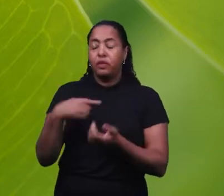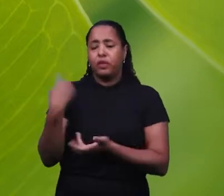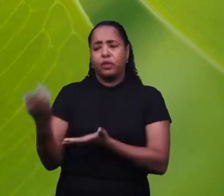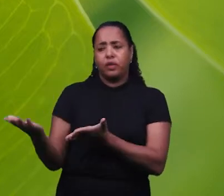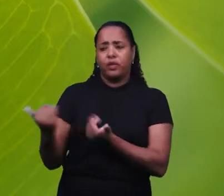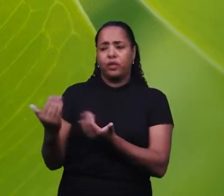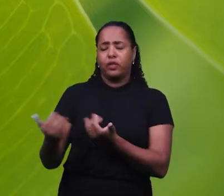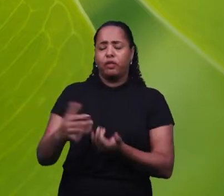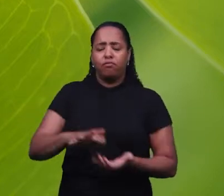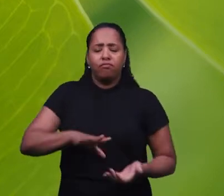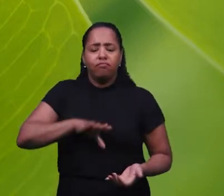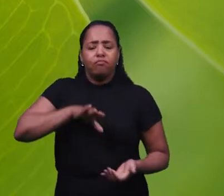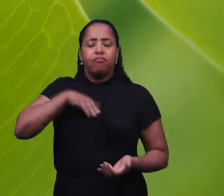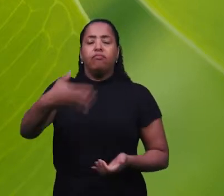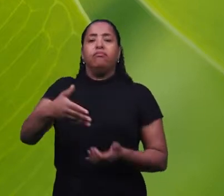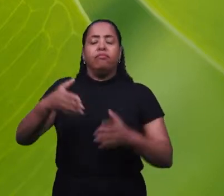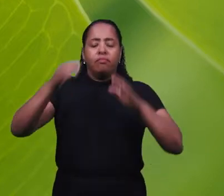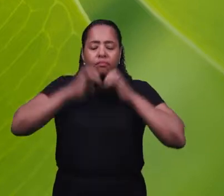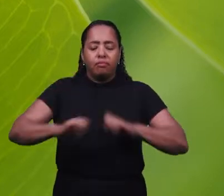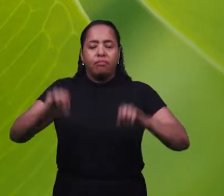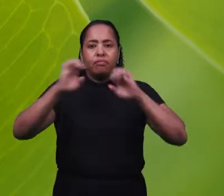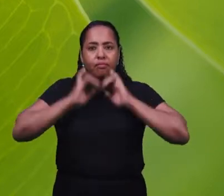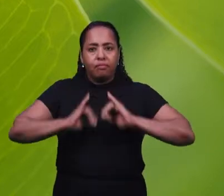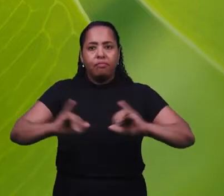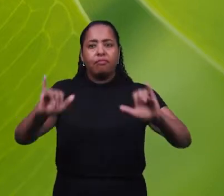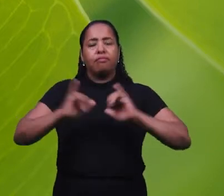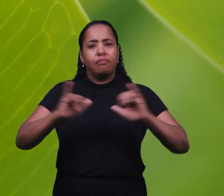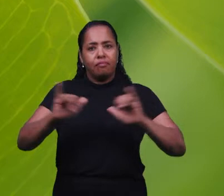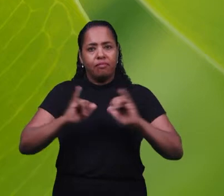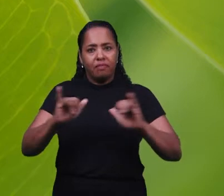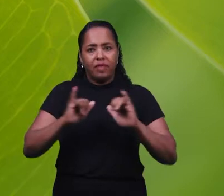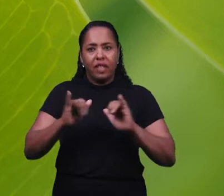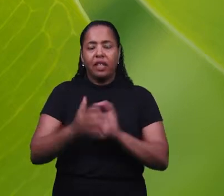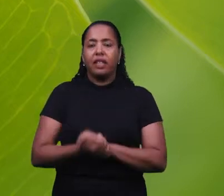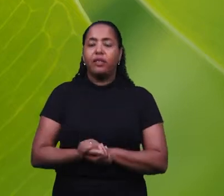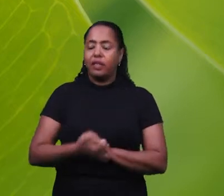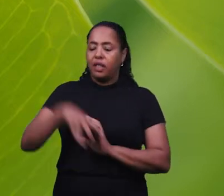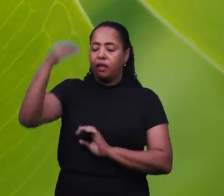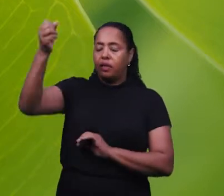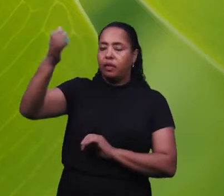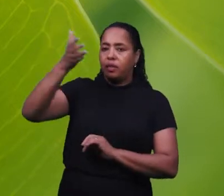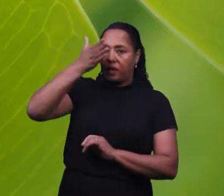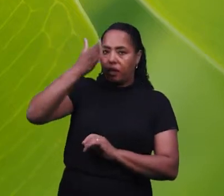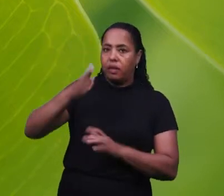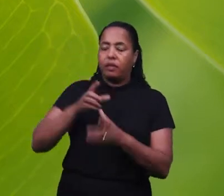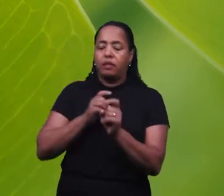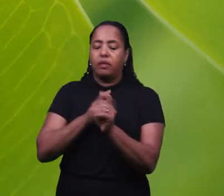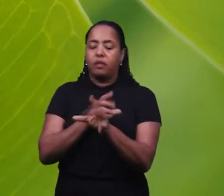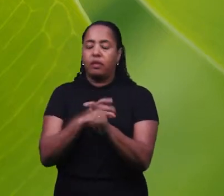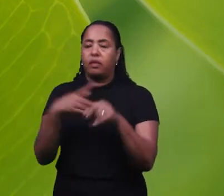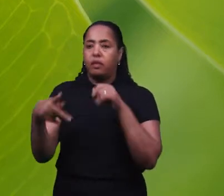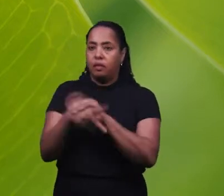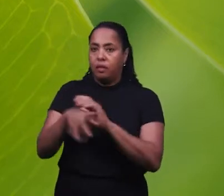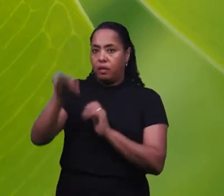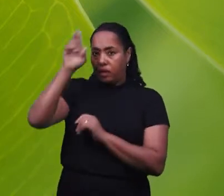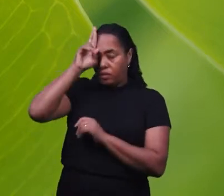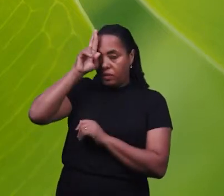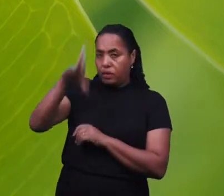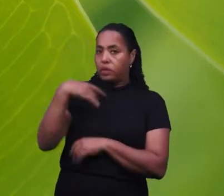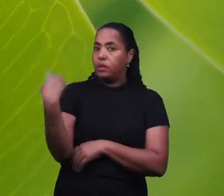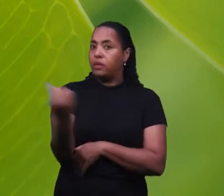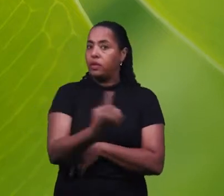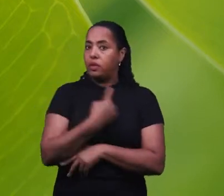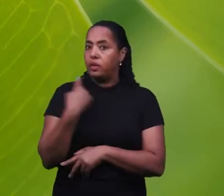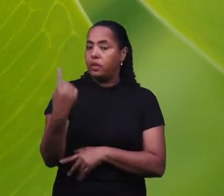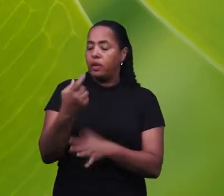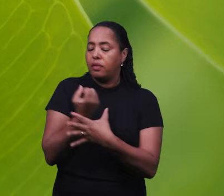Seigneur. Et comme des jeunes, cela nous donne de l'audace pour pouvoir annoncer l'évangile, parce qu'à travers les révélations et les doctrines